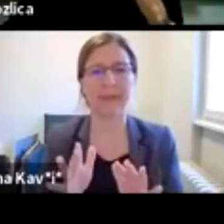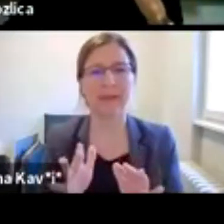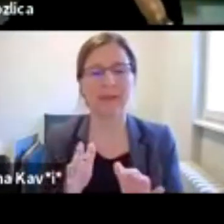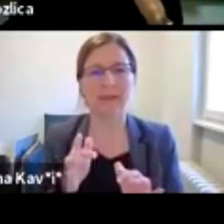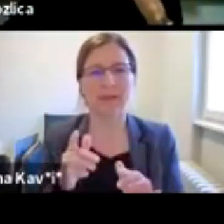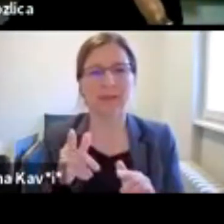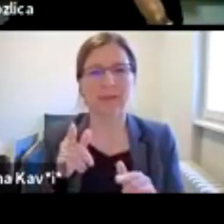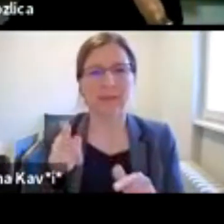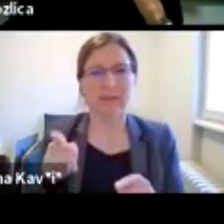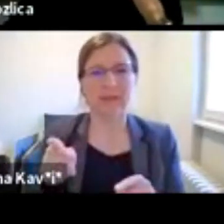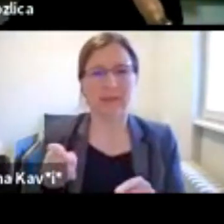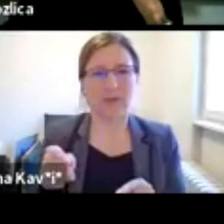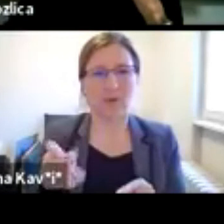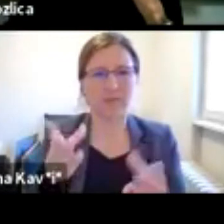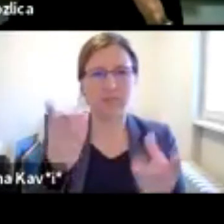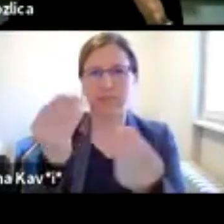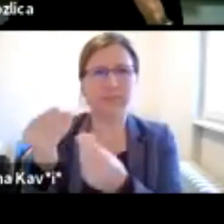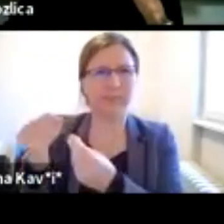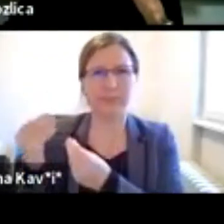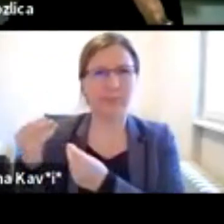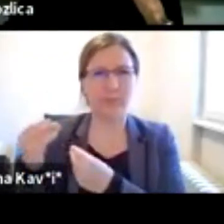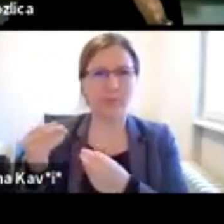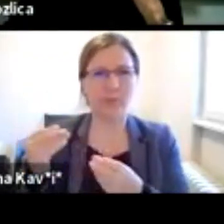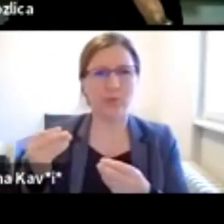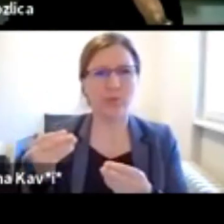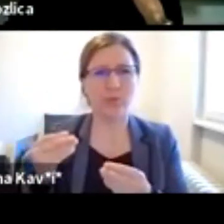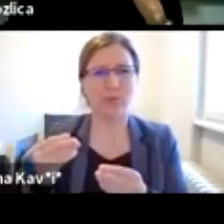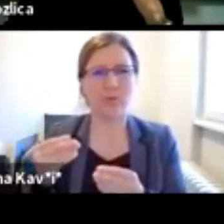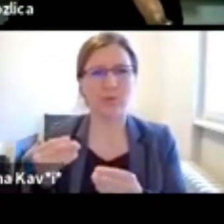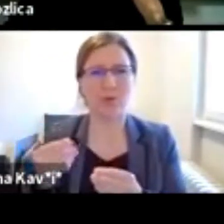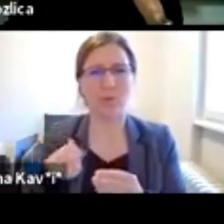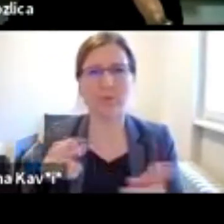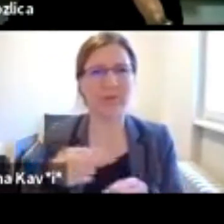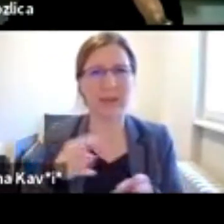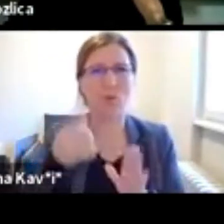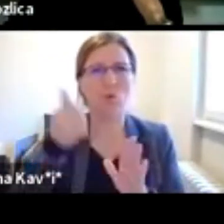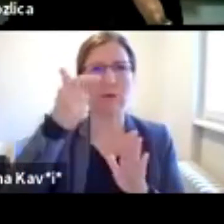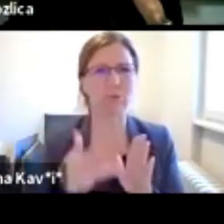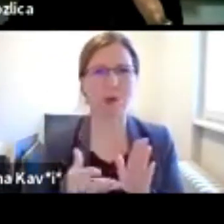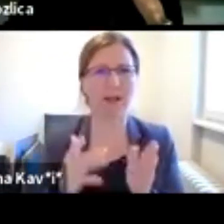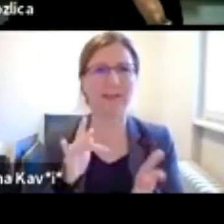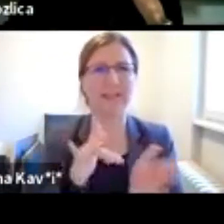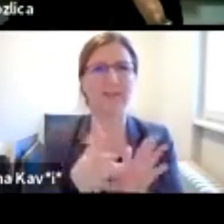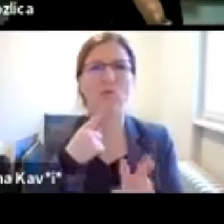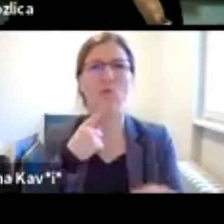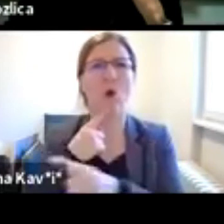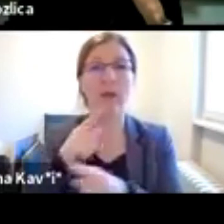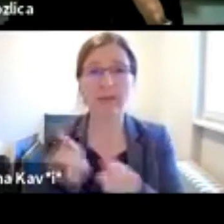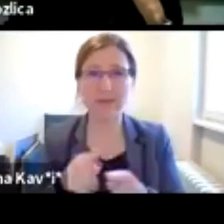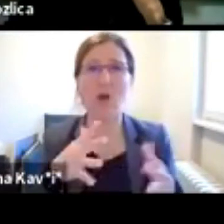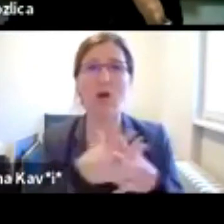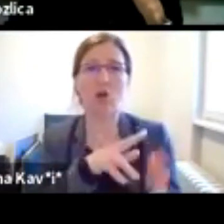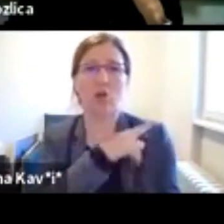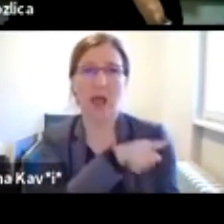Višnja, ti si već nabrojila ovdje sve ljude koji su se obratili od našeg gradonačelnika